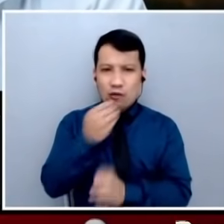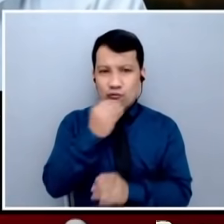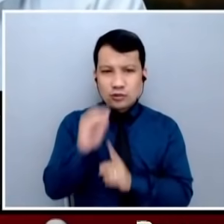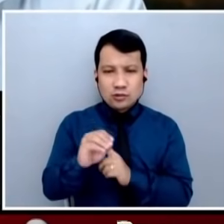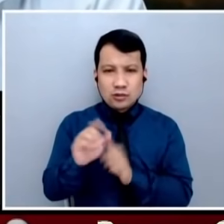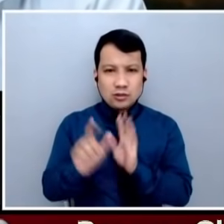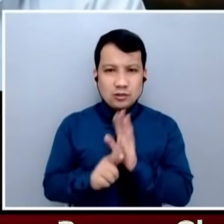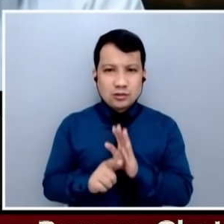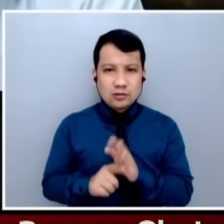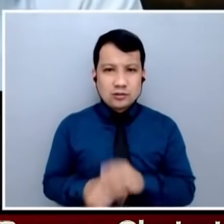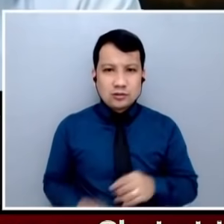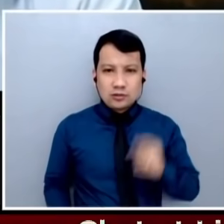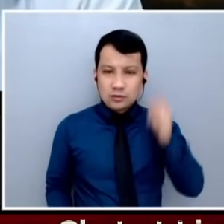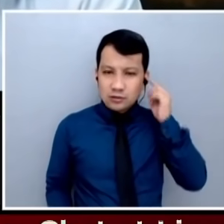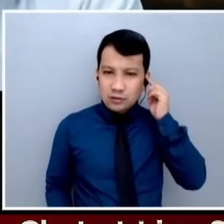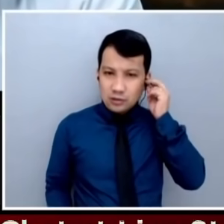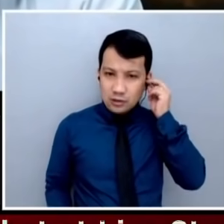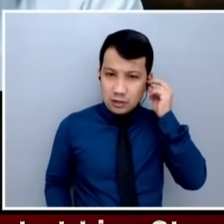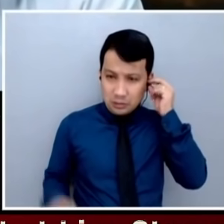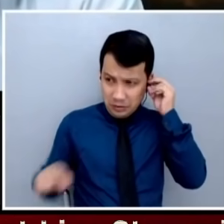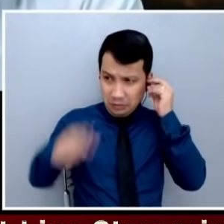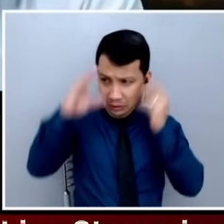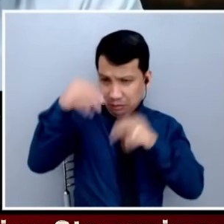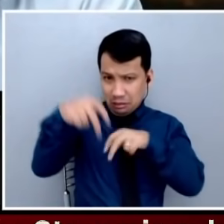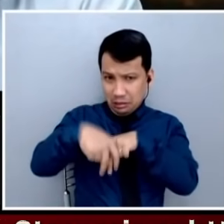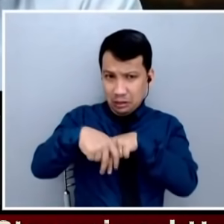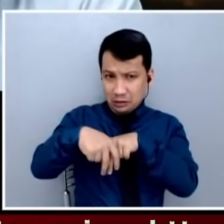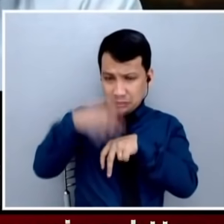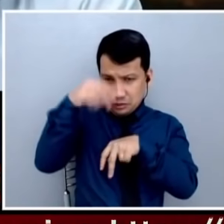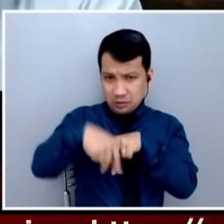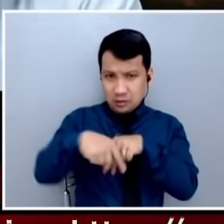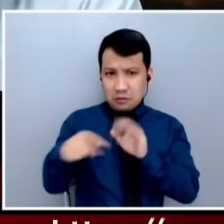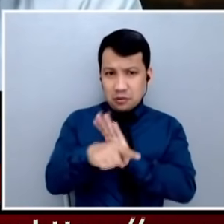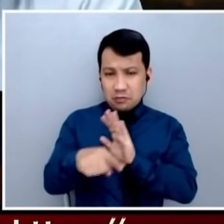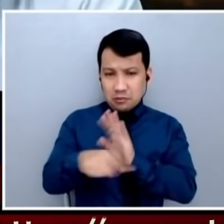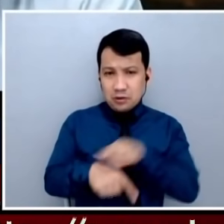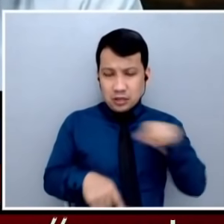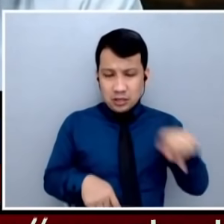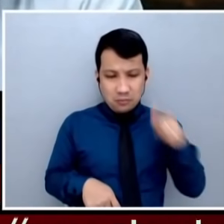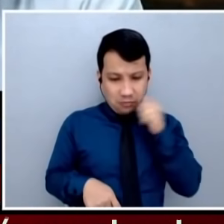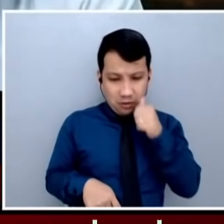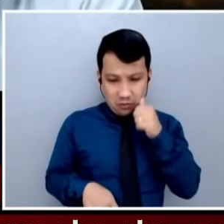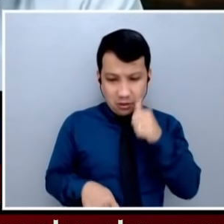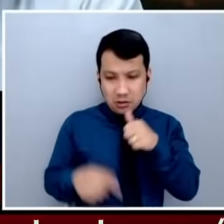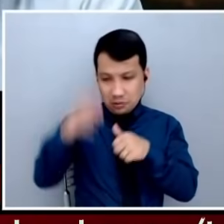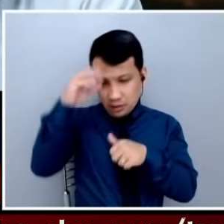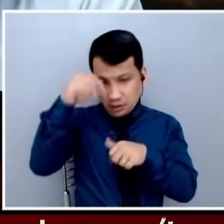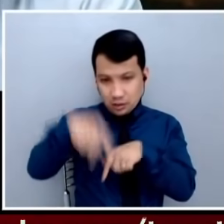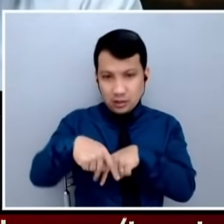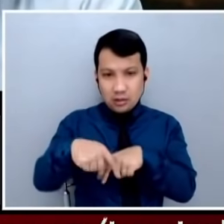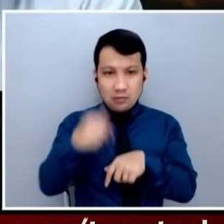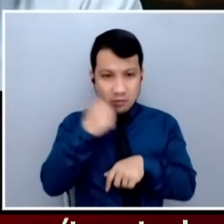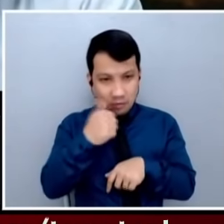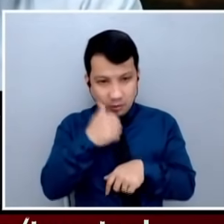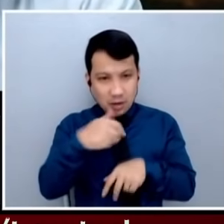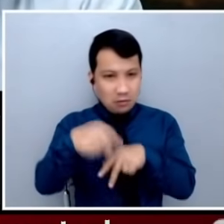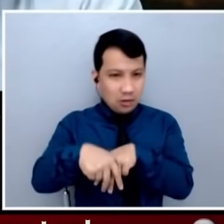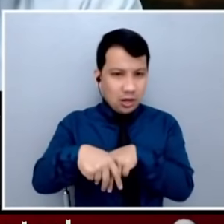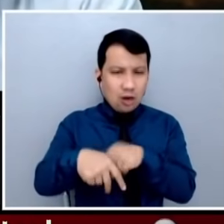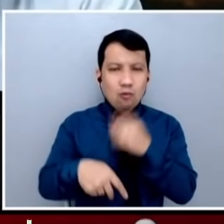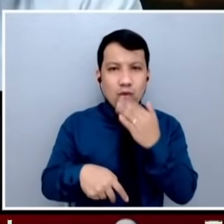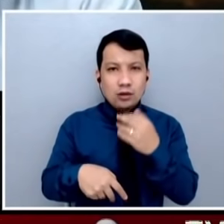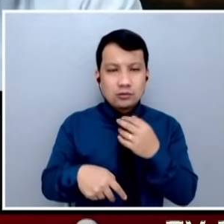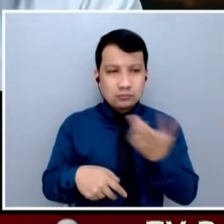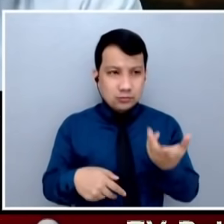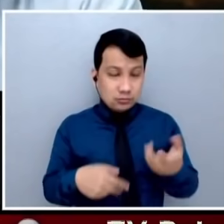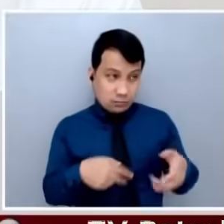Pedro Kalokohan, Mike, kita mo naman, di ba? Lalaki-lalaki, bawal. Lalaki-babae, pwede. Babae-babae, pwede. Bakit? Lalaki